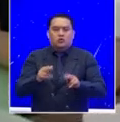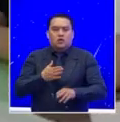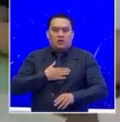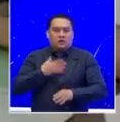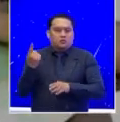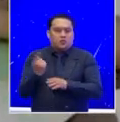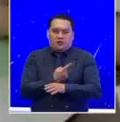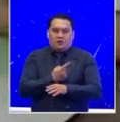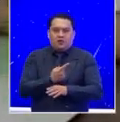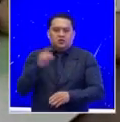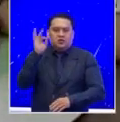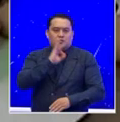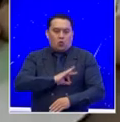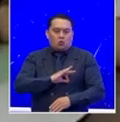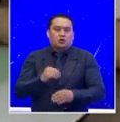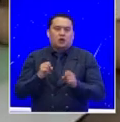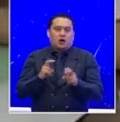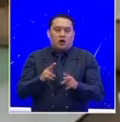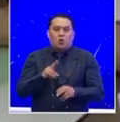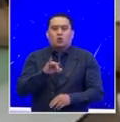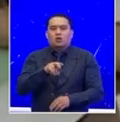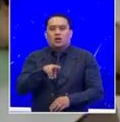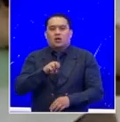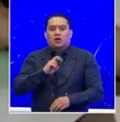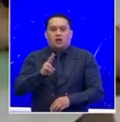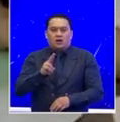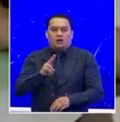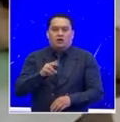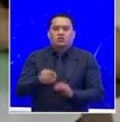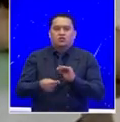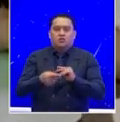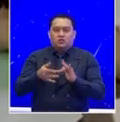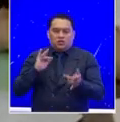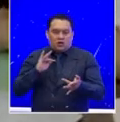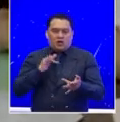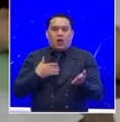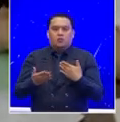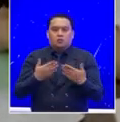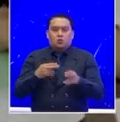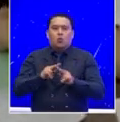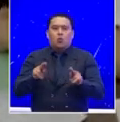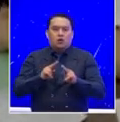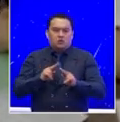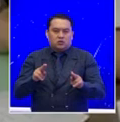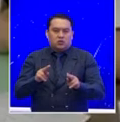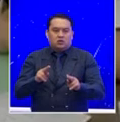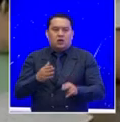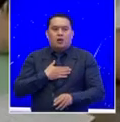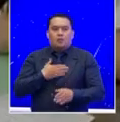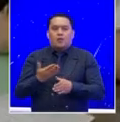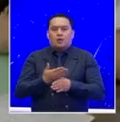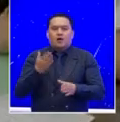нас. Для этого мы используем платформы как Кунделек, Classroom, WhatsApp. Мы общаемся с нашими учителями, также нам помогают